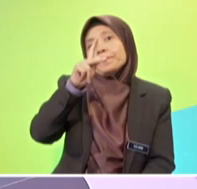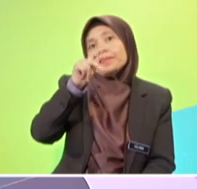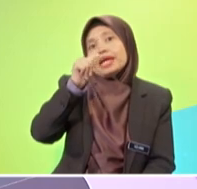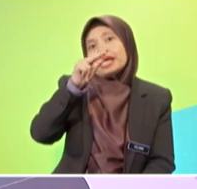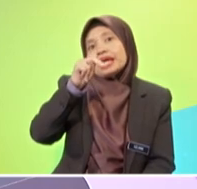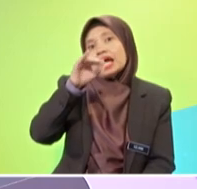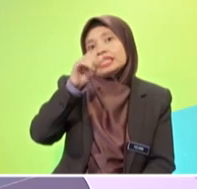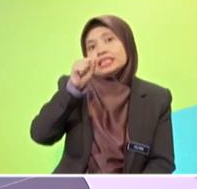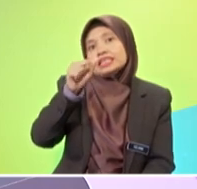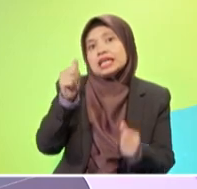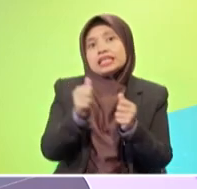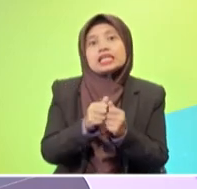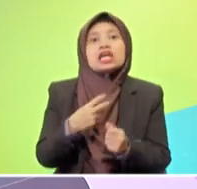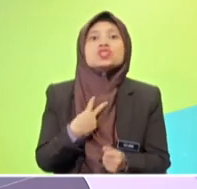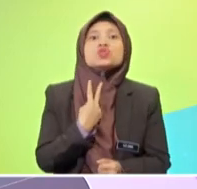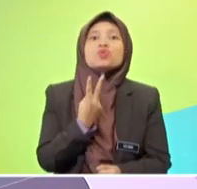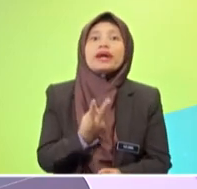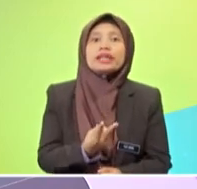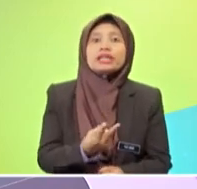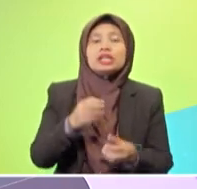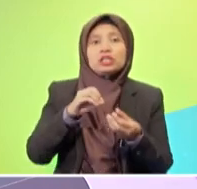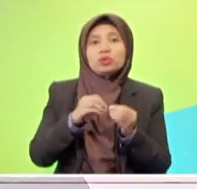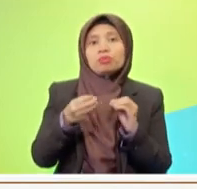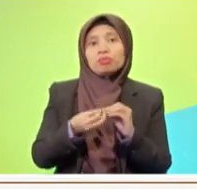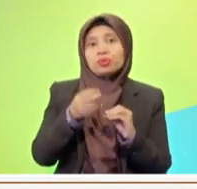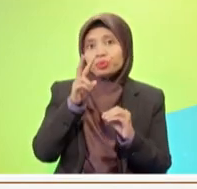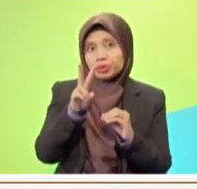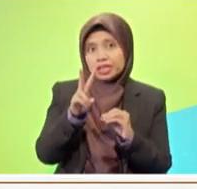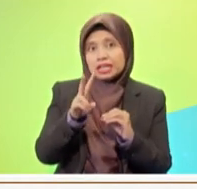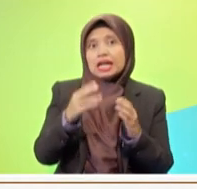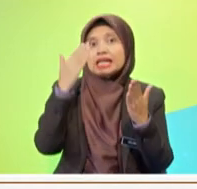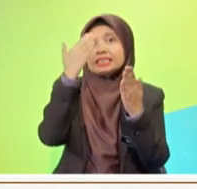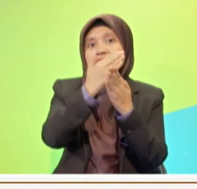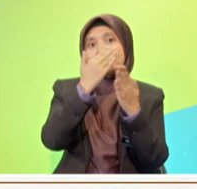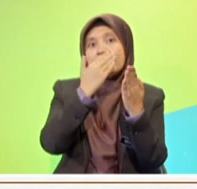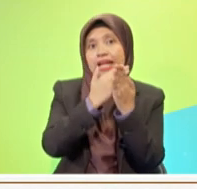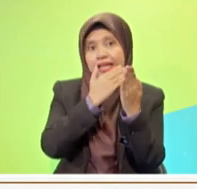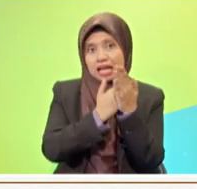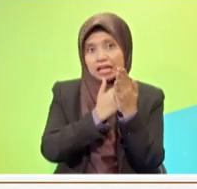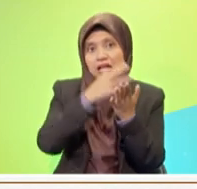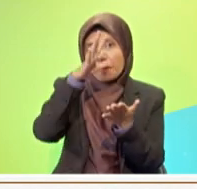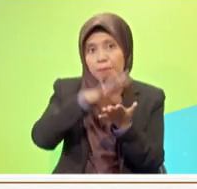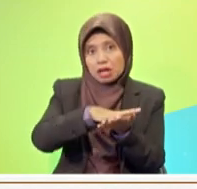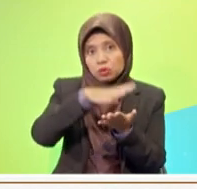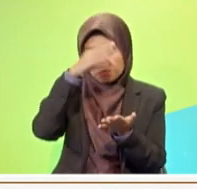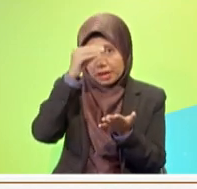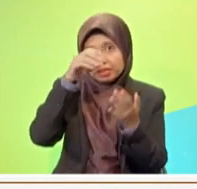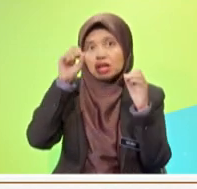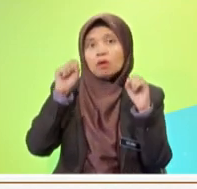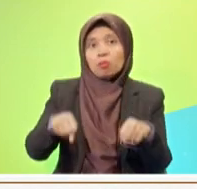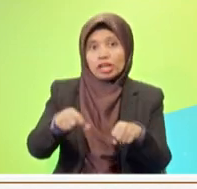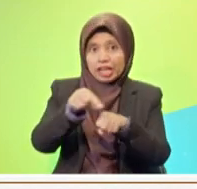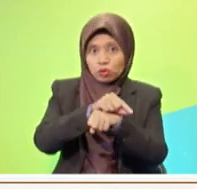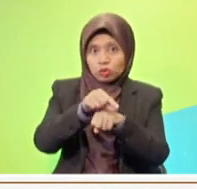bersuara dengan teliti Langkah kedua ialah menyeraikan maklumat jadi kita boleh gunakan teknik